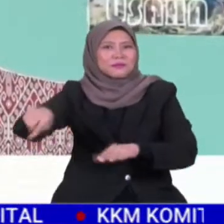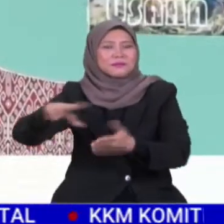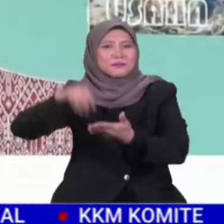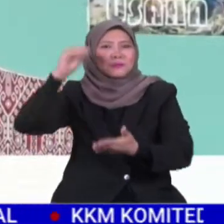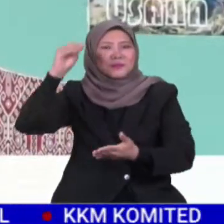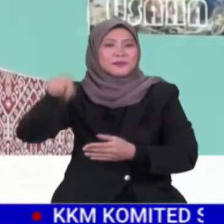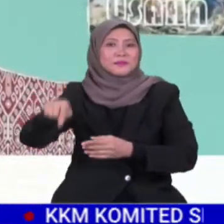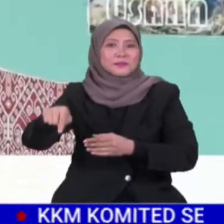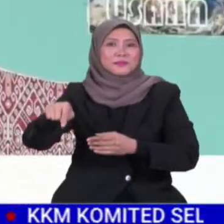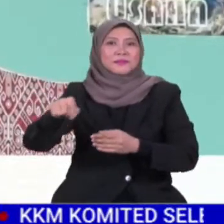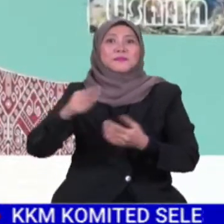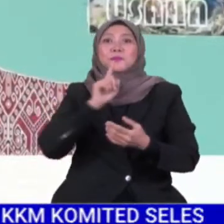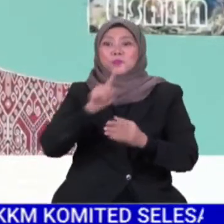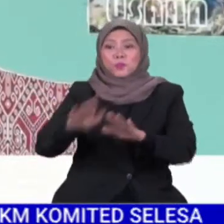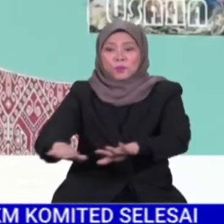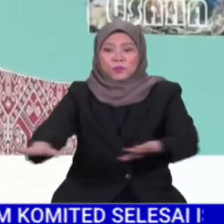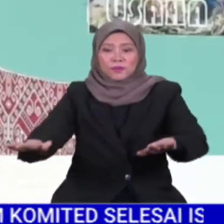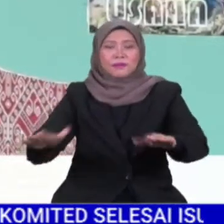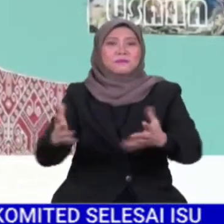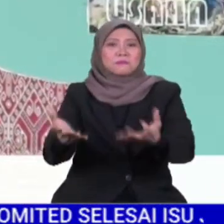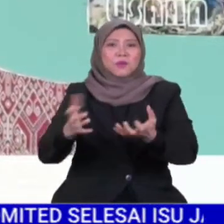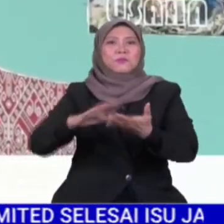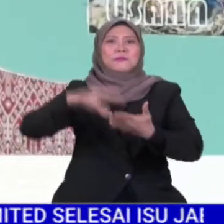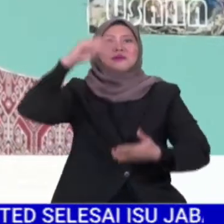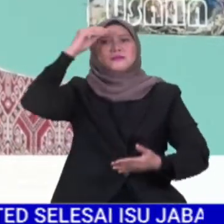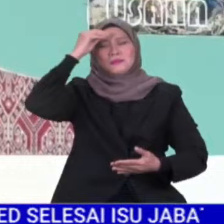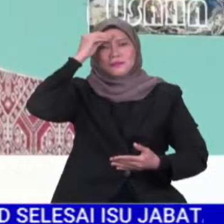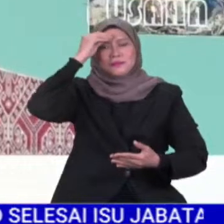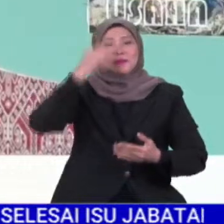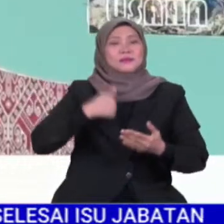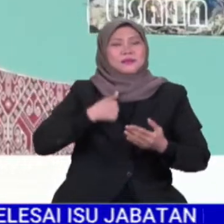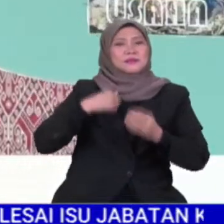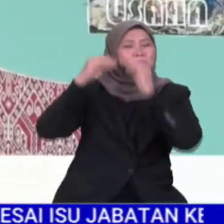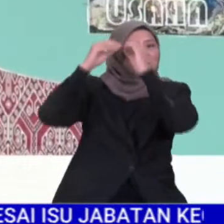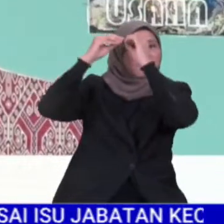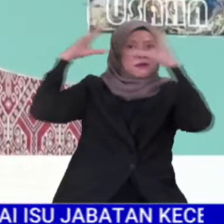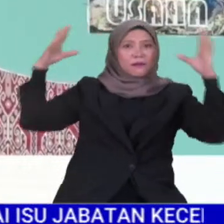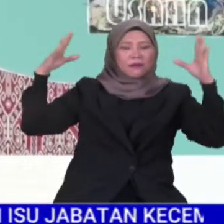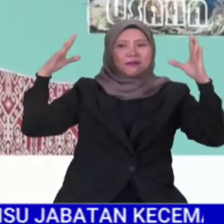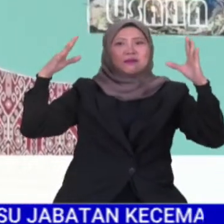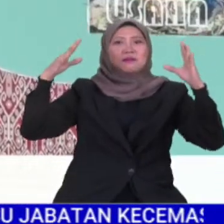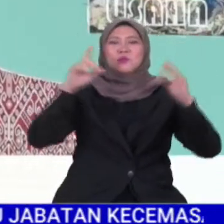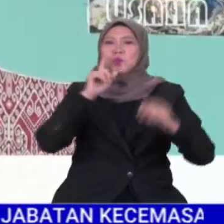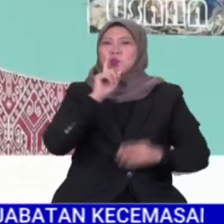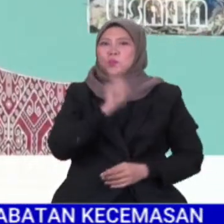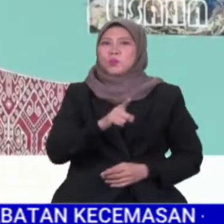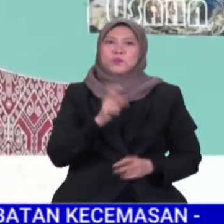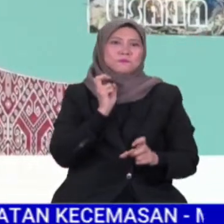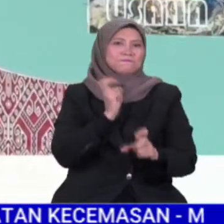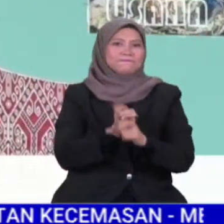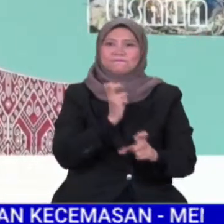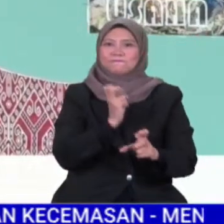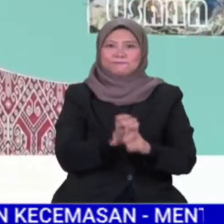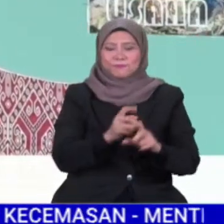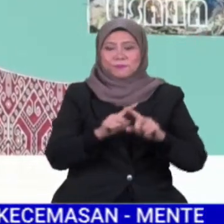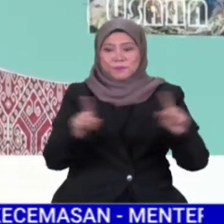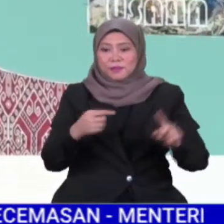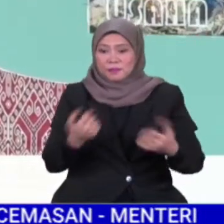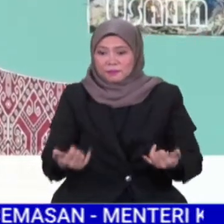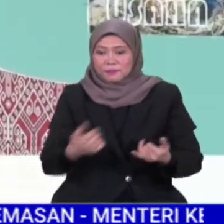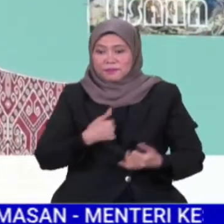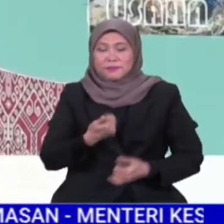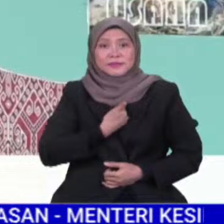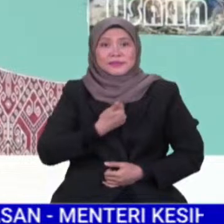mendapatkan, yang menginginkan didikan kita. Saya hanya membayangkan betapa susah. Tapi hari ini